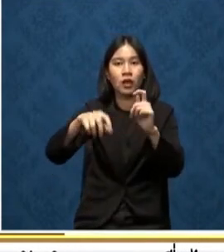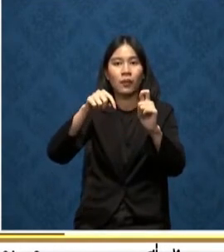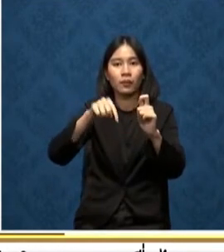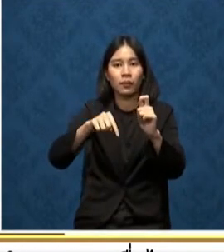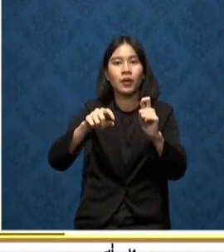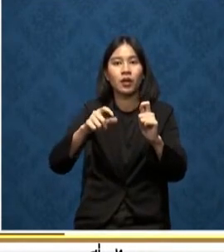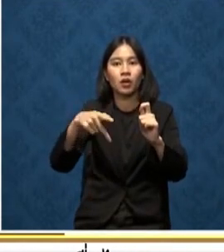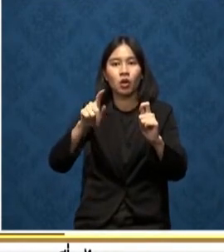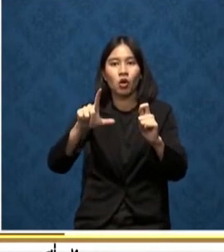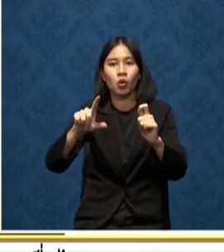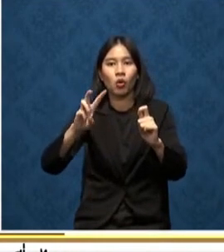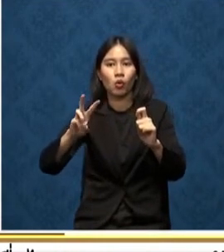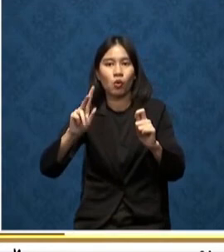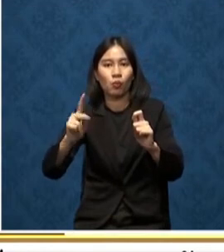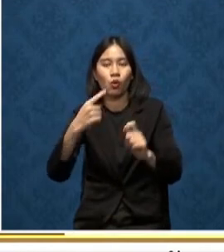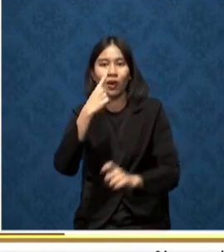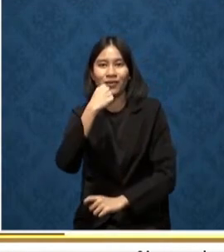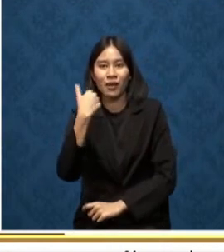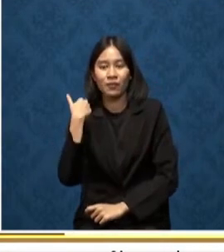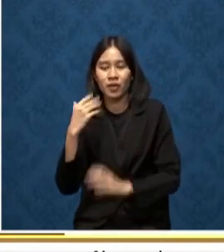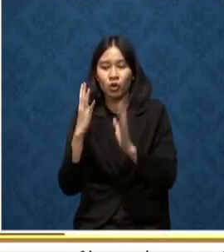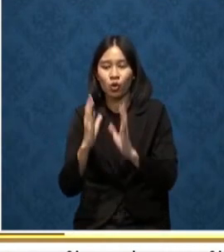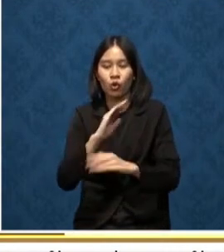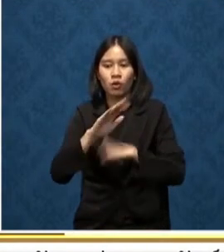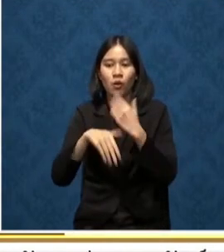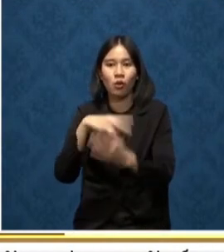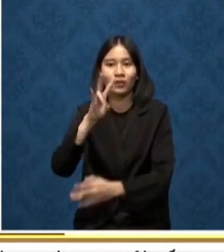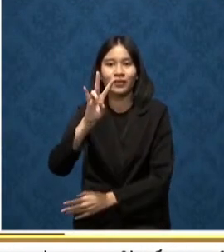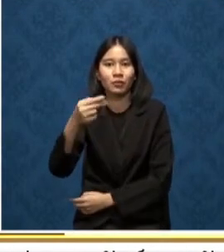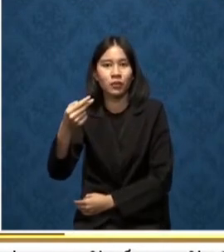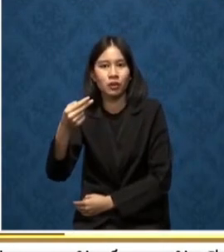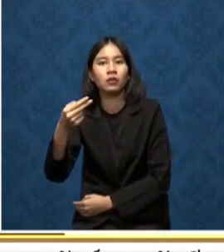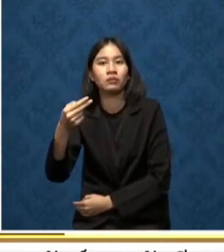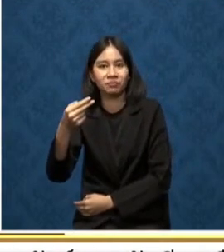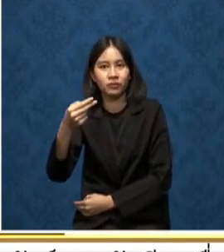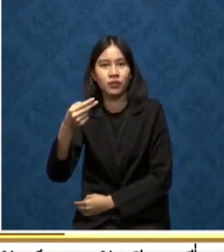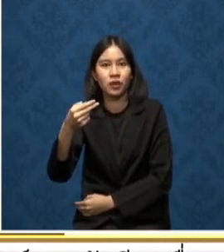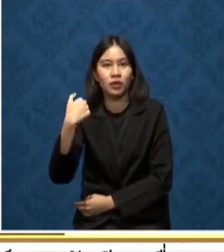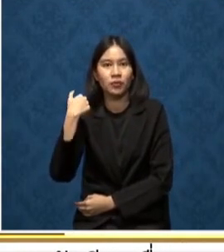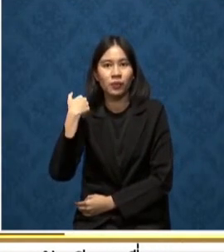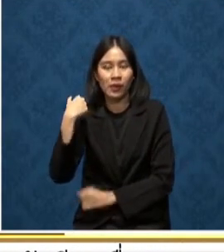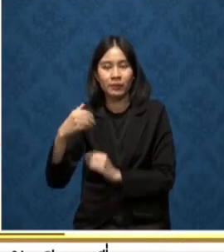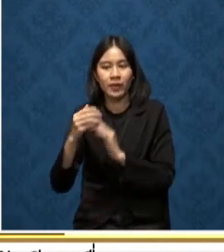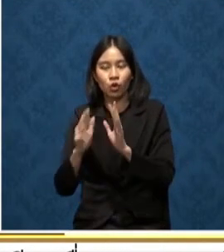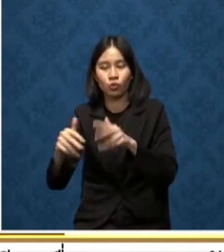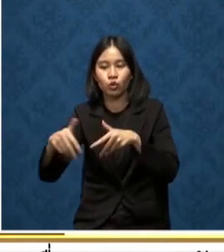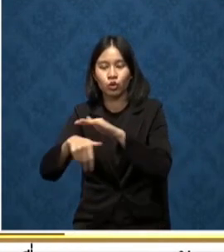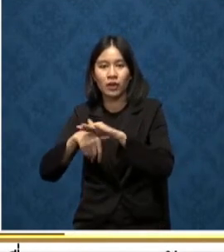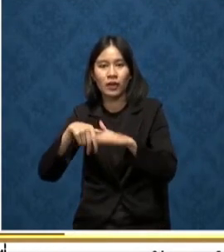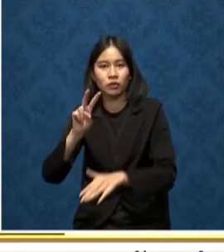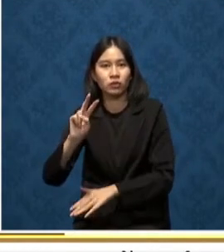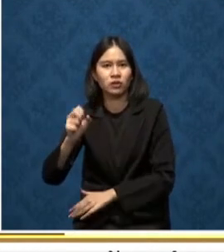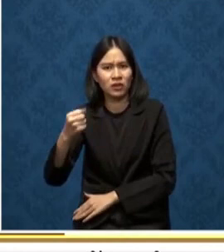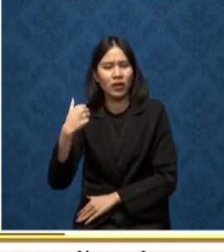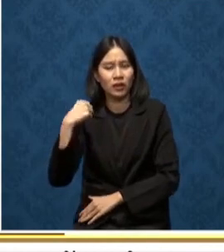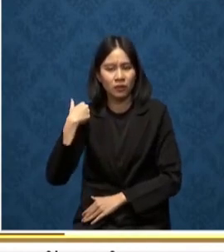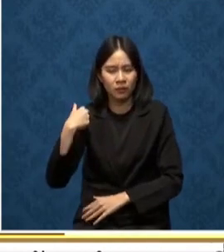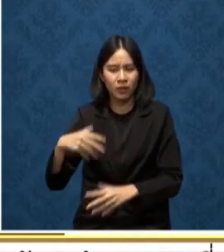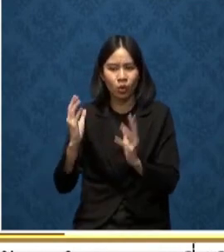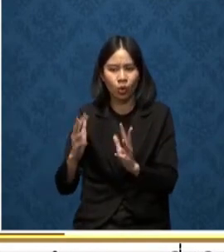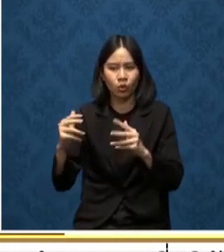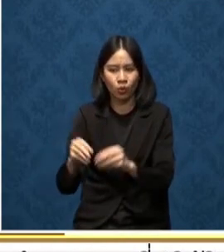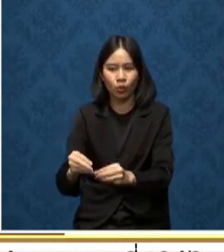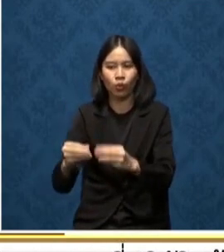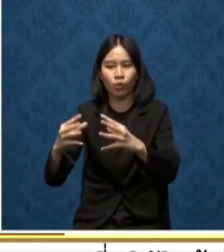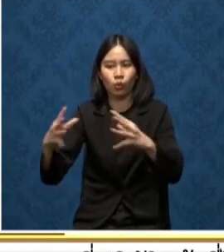ากรในพื้นที่ 70,000 ประคนมประชากรแฟง 200,000 ค่าครัแล้เขากไปอาจจัเยี่ยที่นั่น